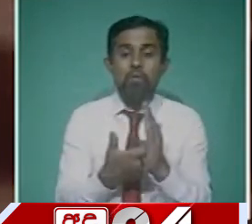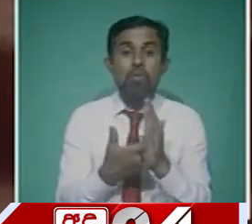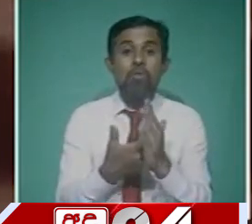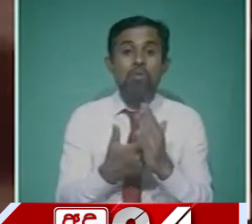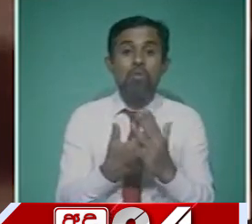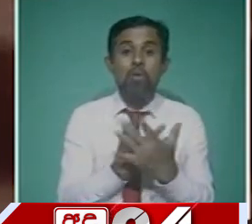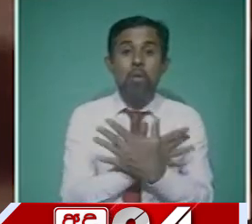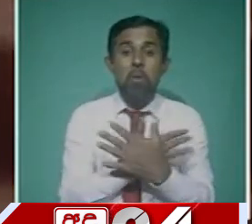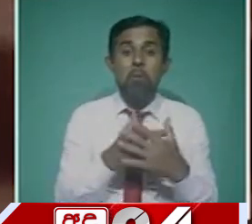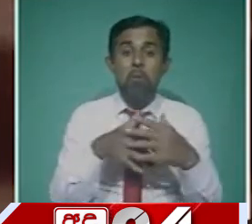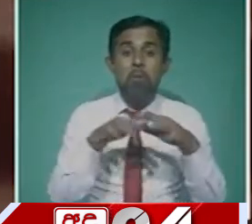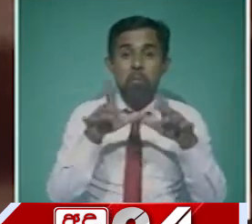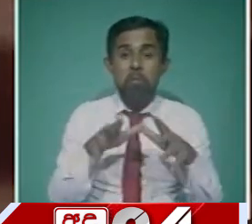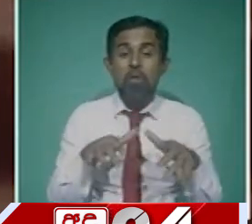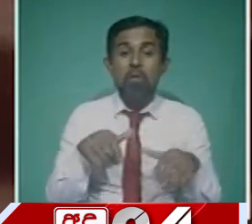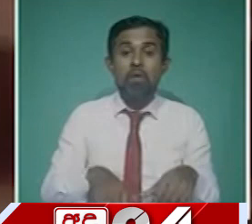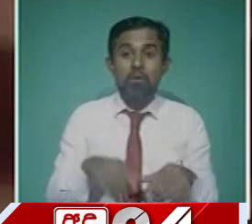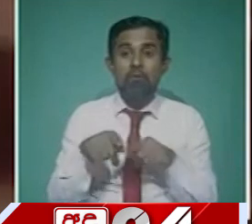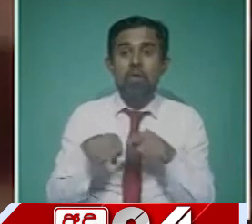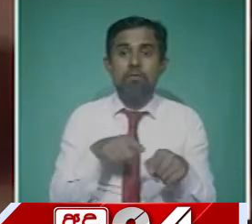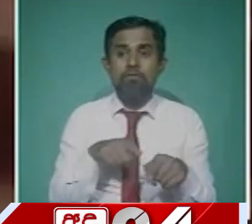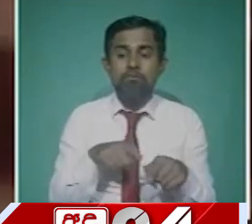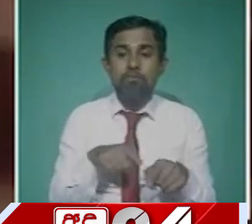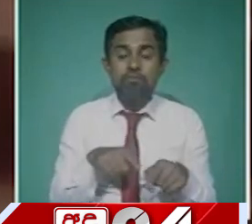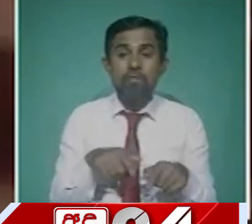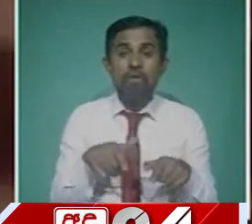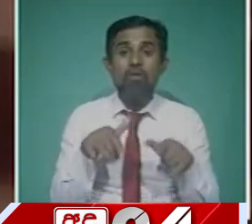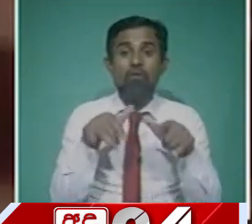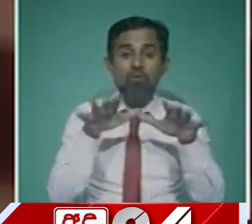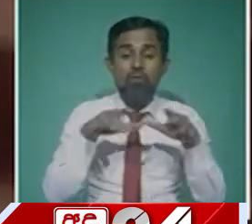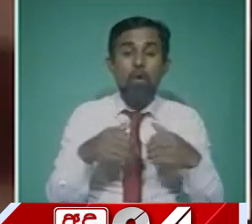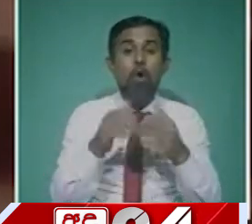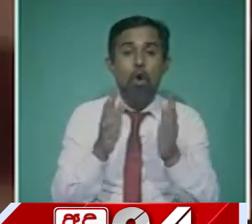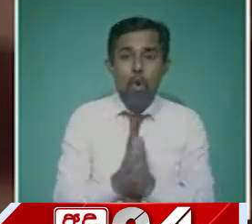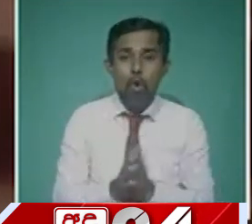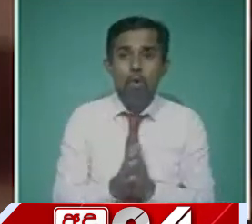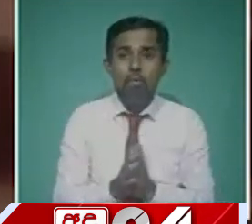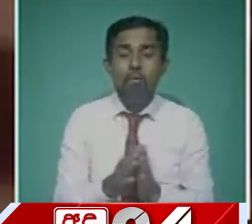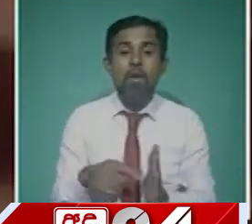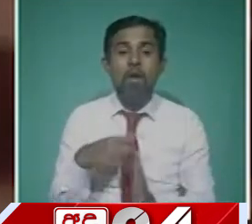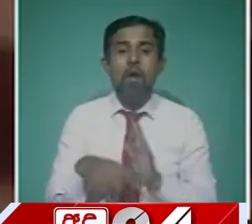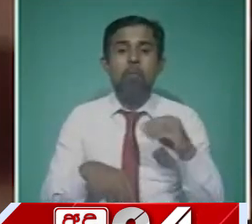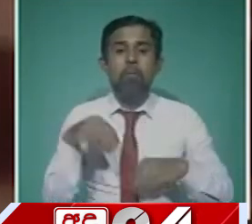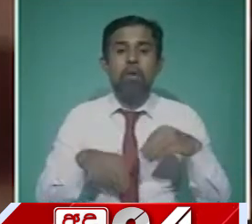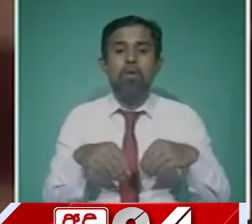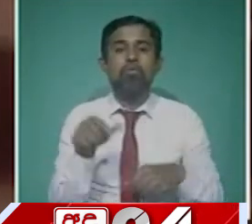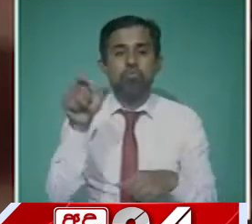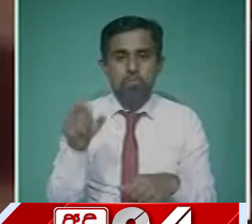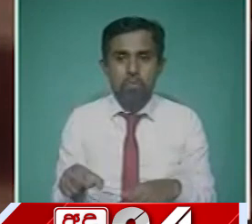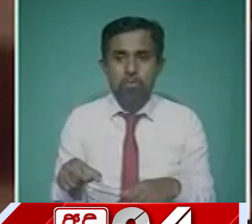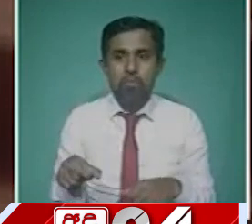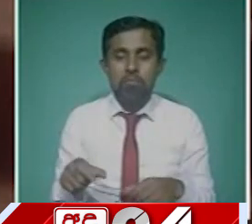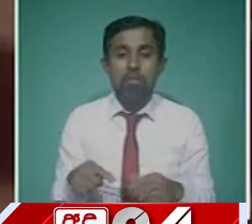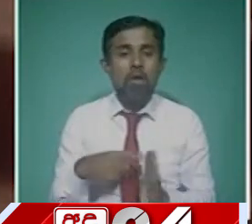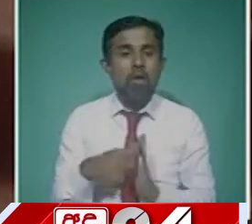වෙල්ලිලා. මේ රටට ඒක තමයි වෙලා තියෙන්නේ. හැබැයි මේ වවුල්ලු වේයෝ ගුල්ල ඔක්කොම කවුද මේ රටේ ඉන්නේ දේශපාලනඥයෝ? ඒගොල්ලෝ මේ